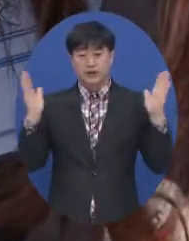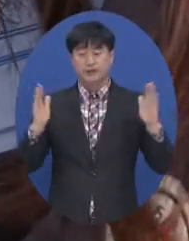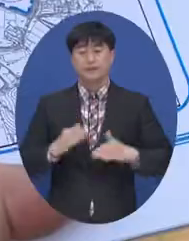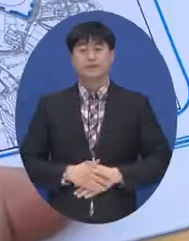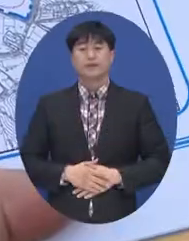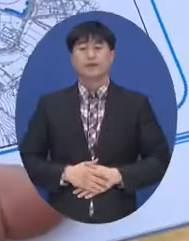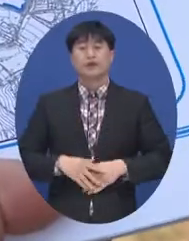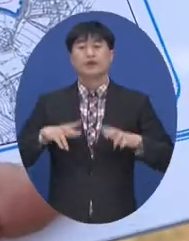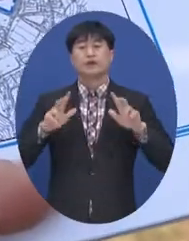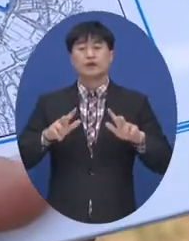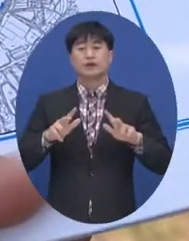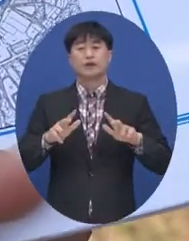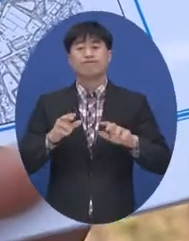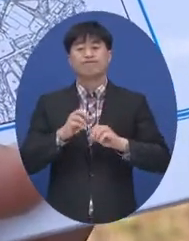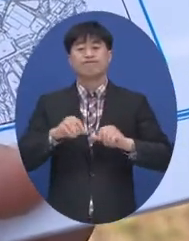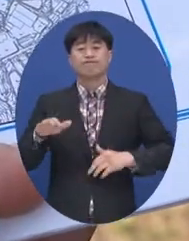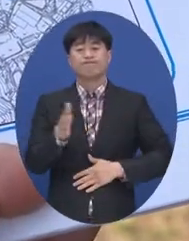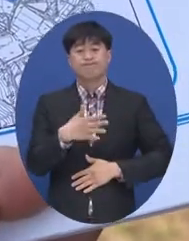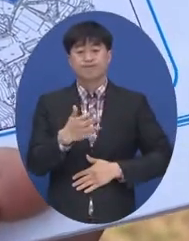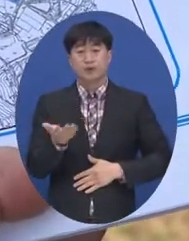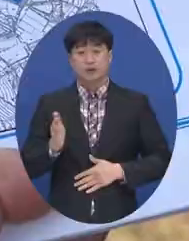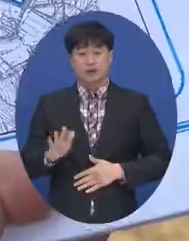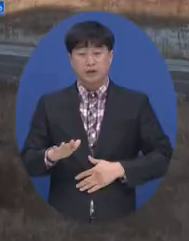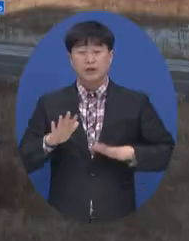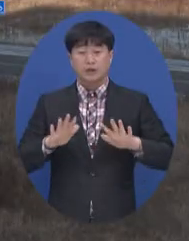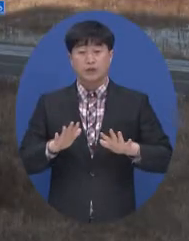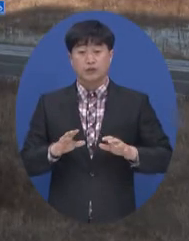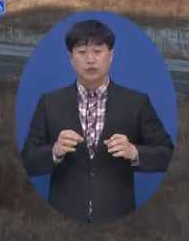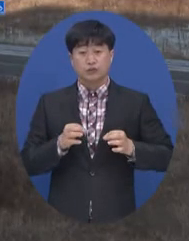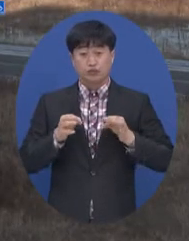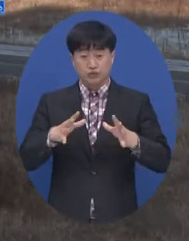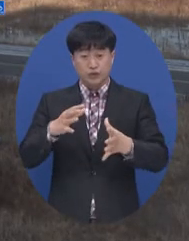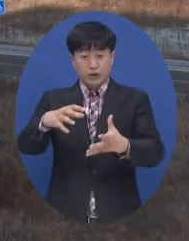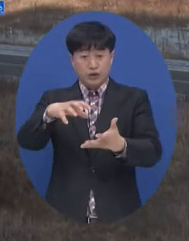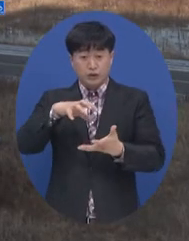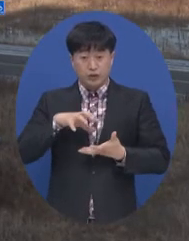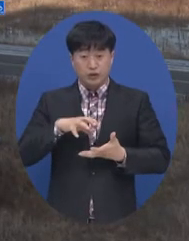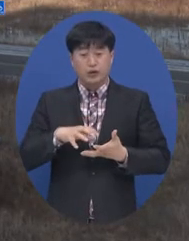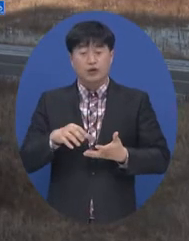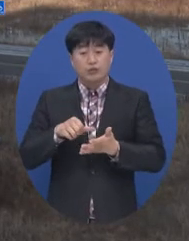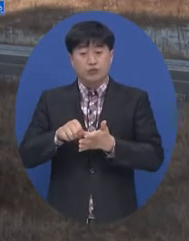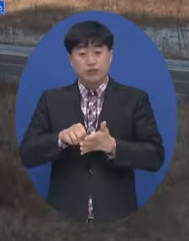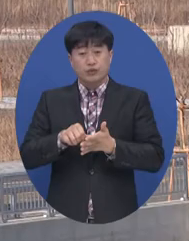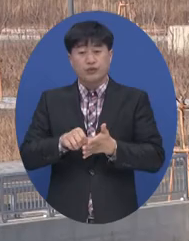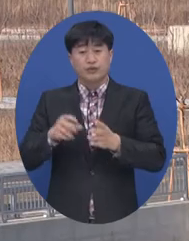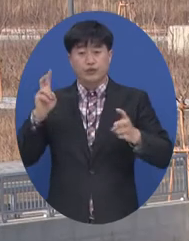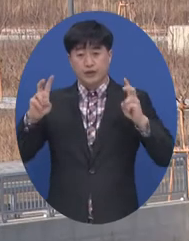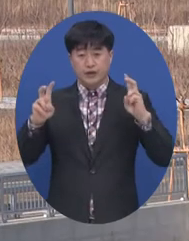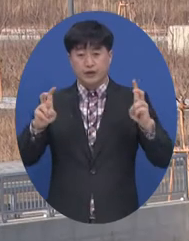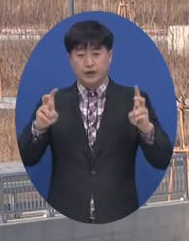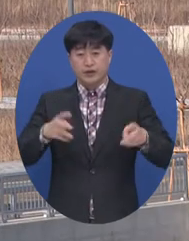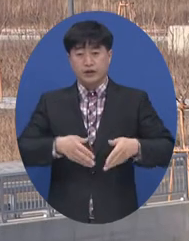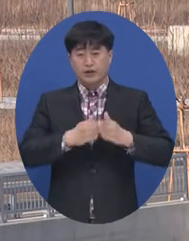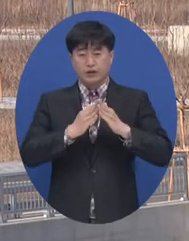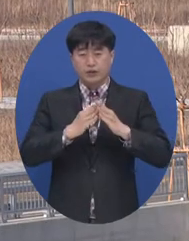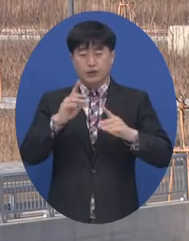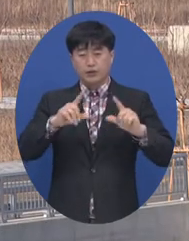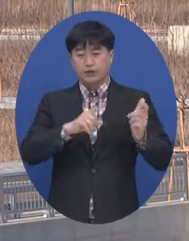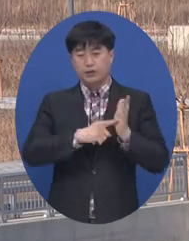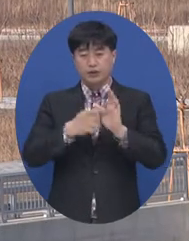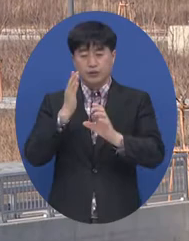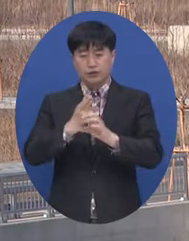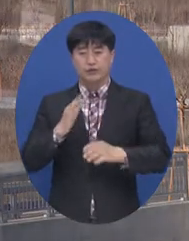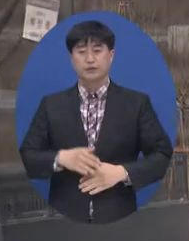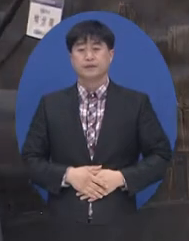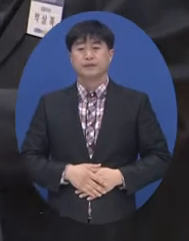시작했습니다. 현재는 빈 땅이지만 이번 경기도의 투자 유치로 물류시설 부지에 들어올 기업들도 윤곽이